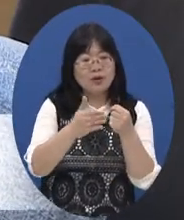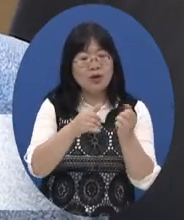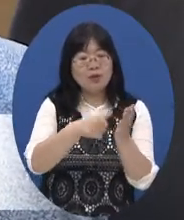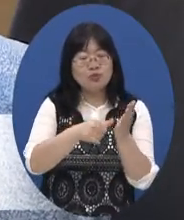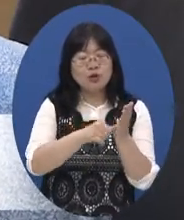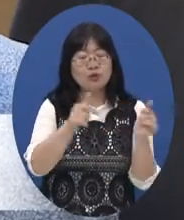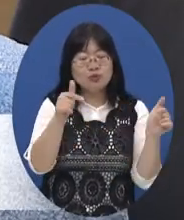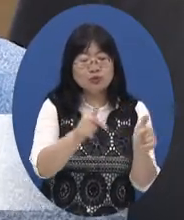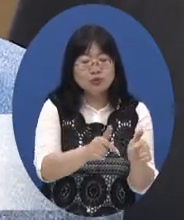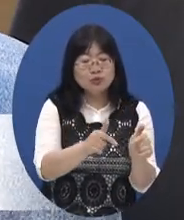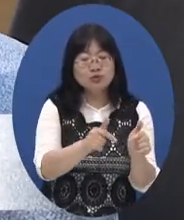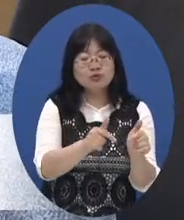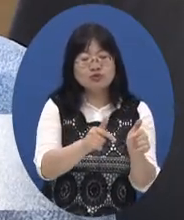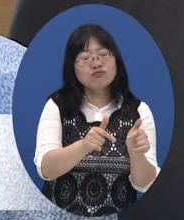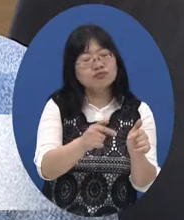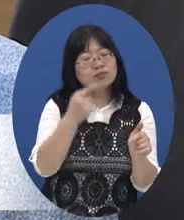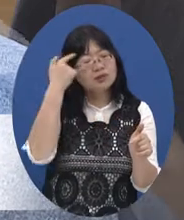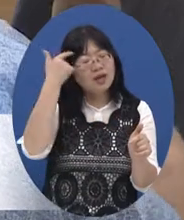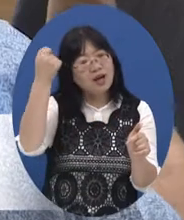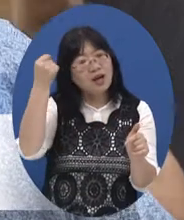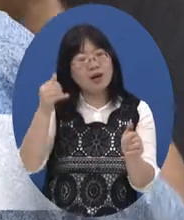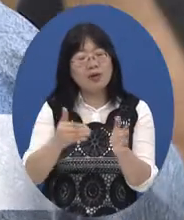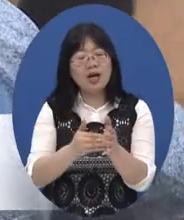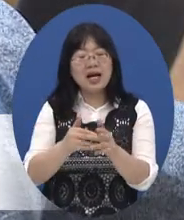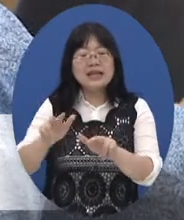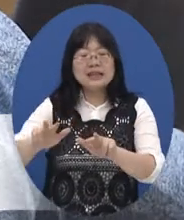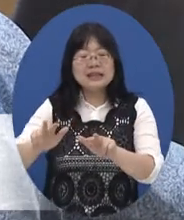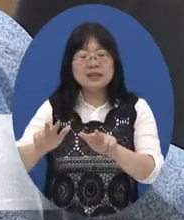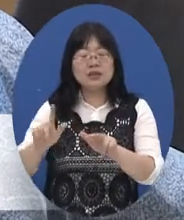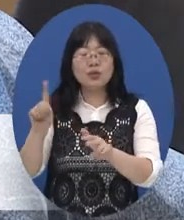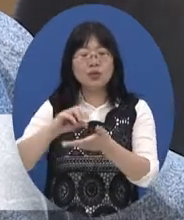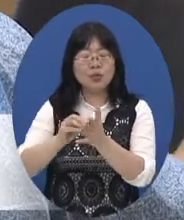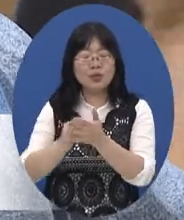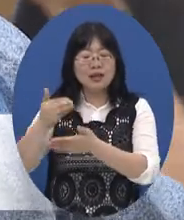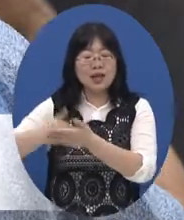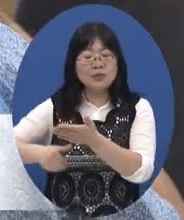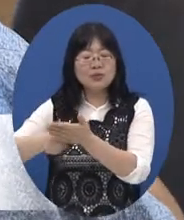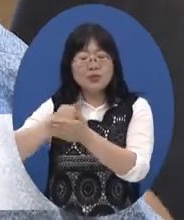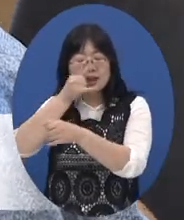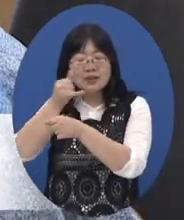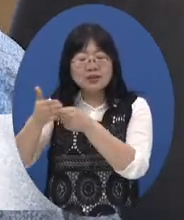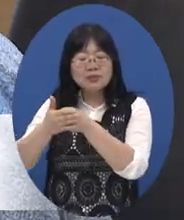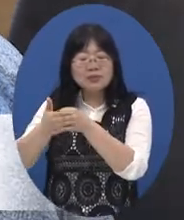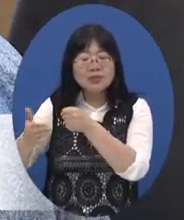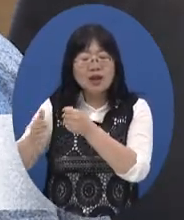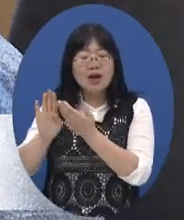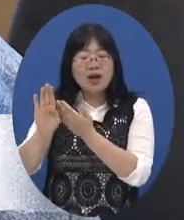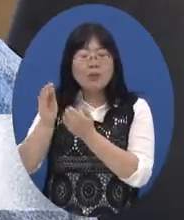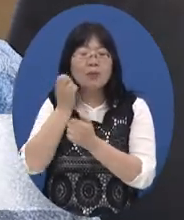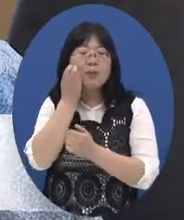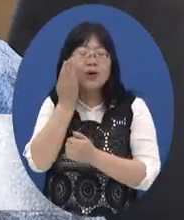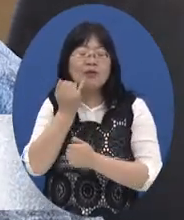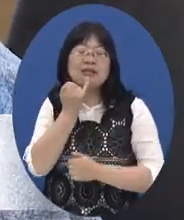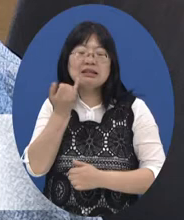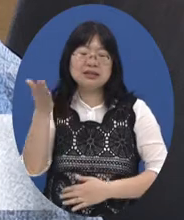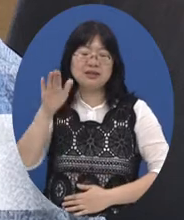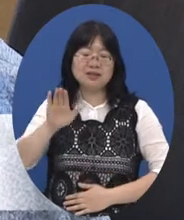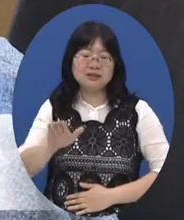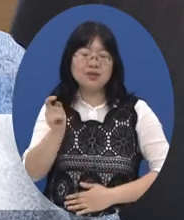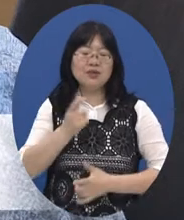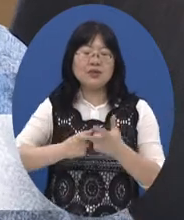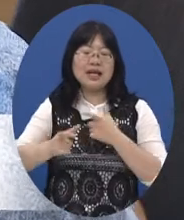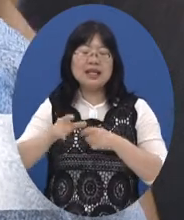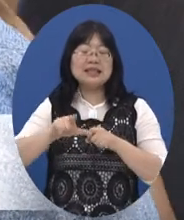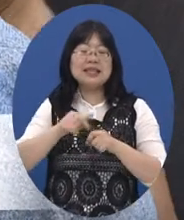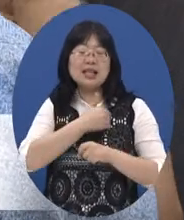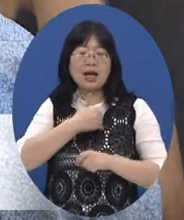물량을 줄이든지 이렇게 아마 나갈 거로 생각이 들고요. 지금은 어느 정도 재고가 있으니까 아마 향후 한몇 개월은 괜찮겠지만은